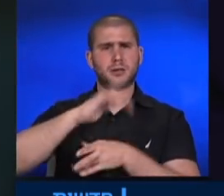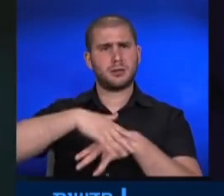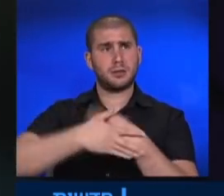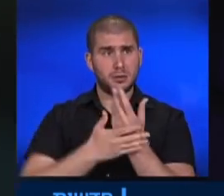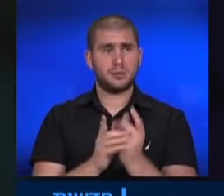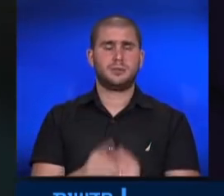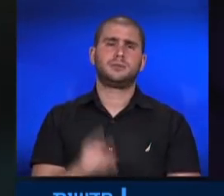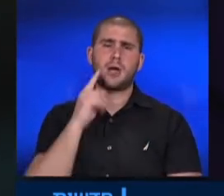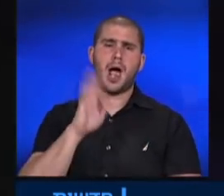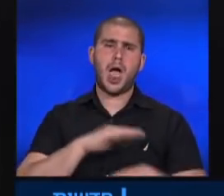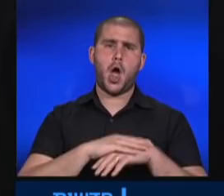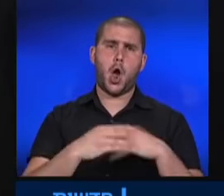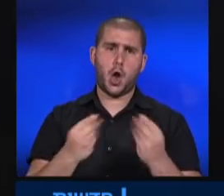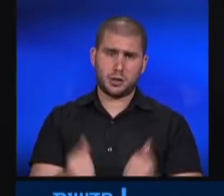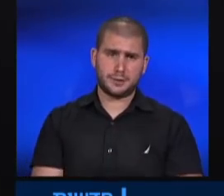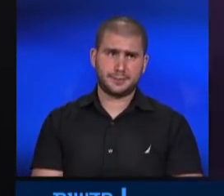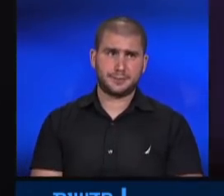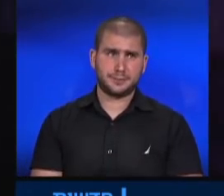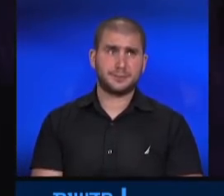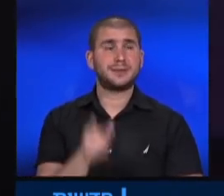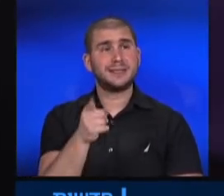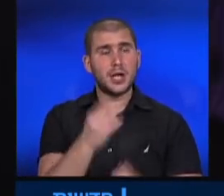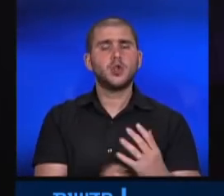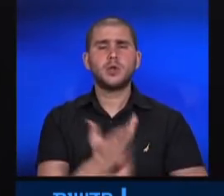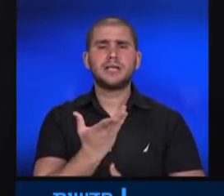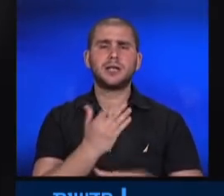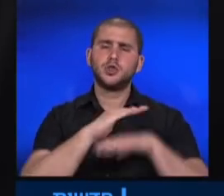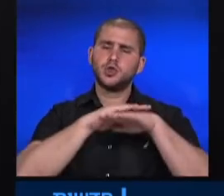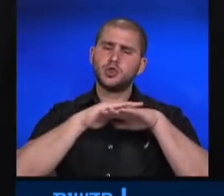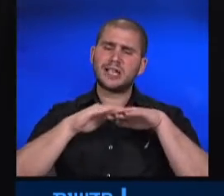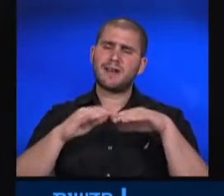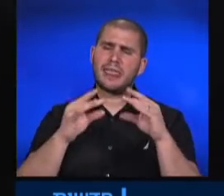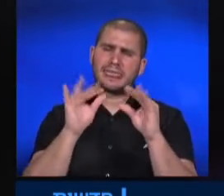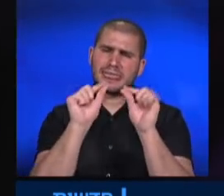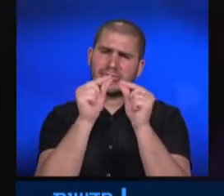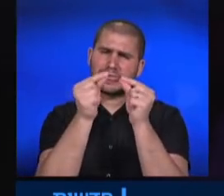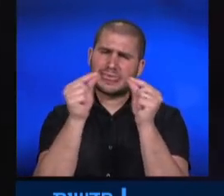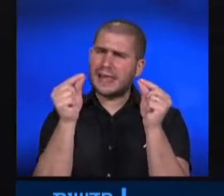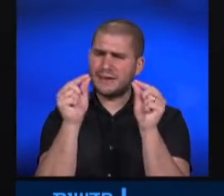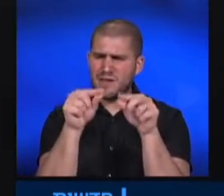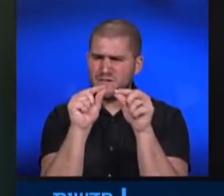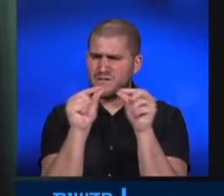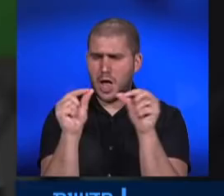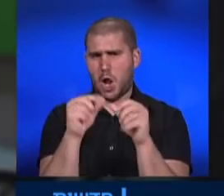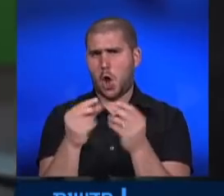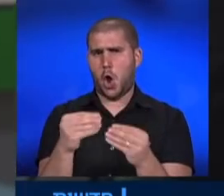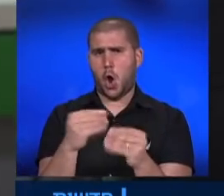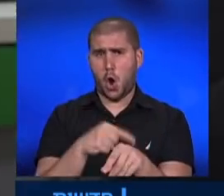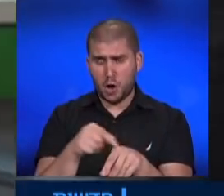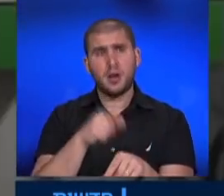על האור. היא יוצרת שכבה דקה על האור, ואתה